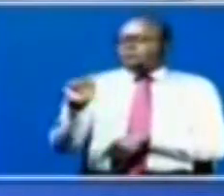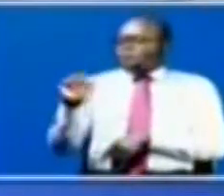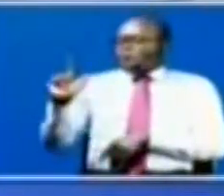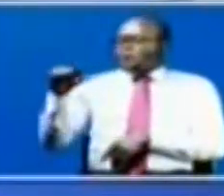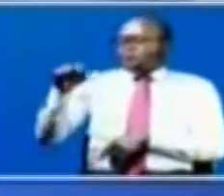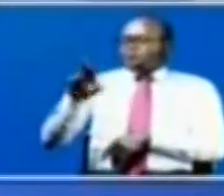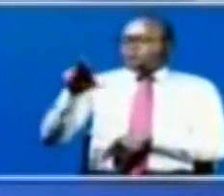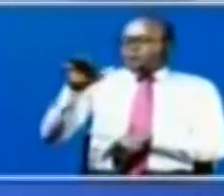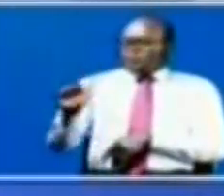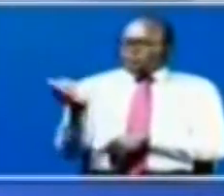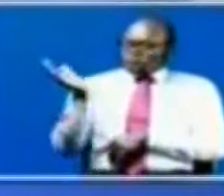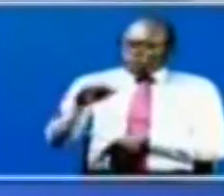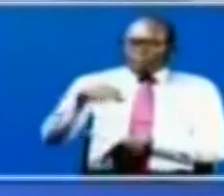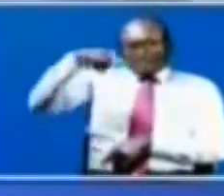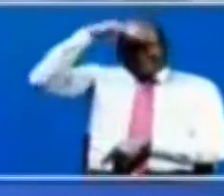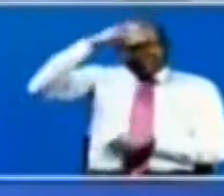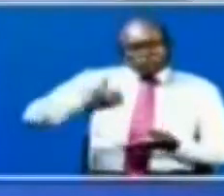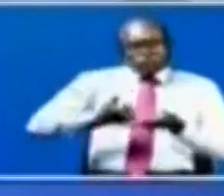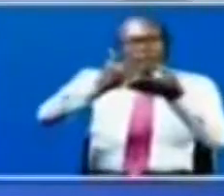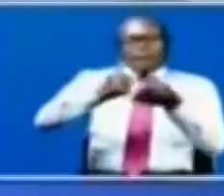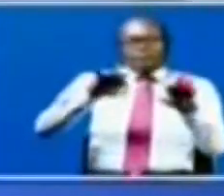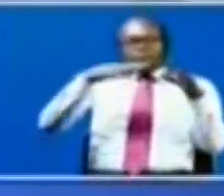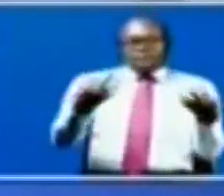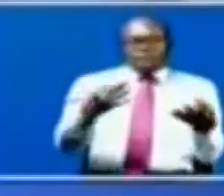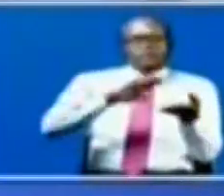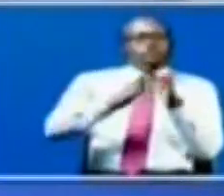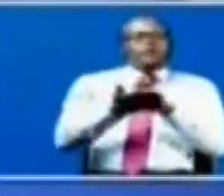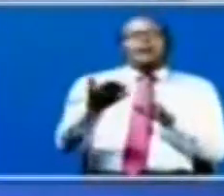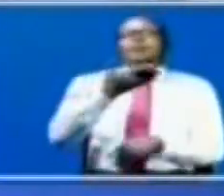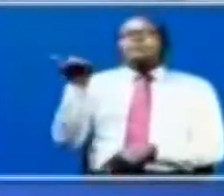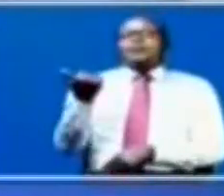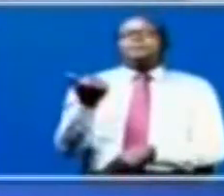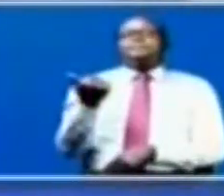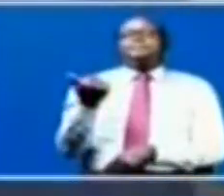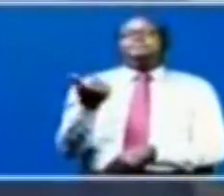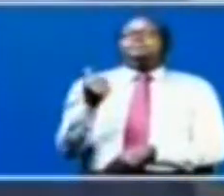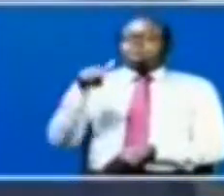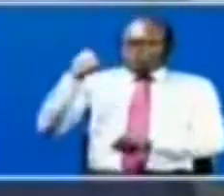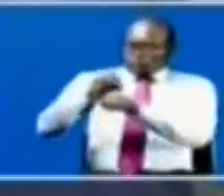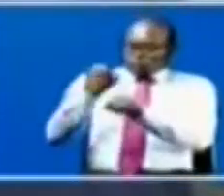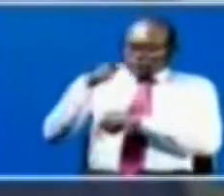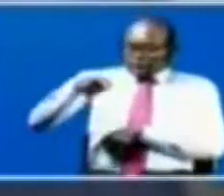degrees to help their population, their families to be better. And with doing this,